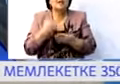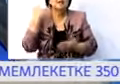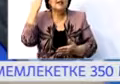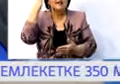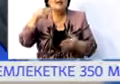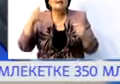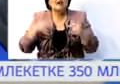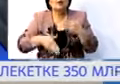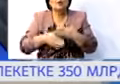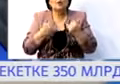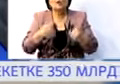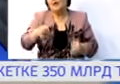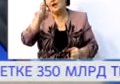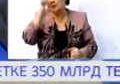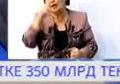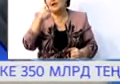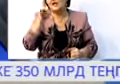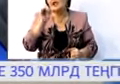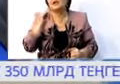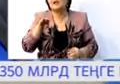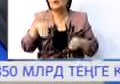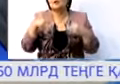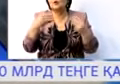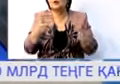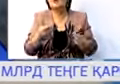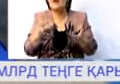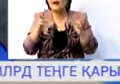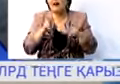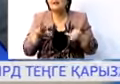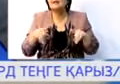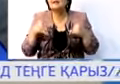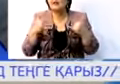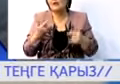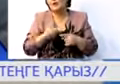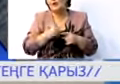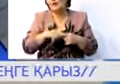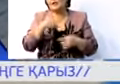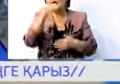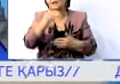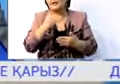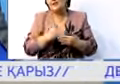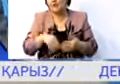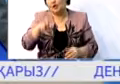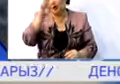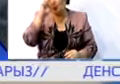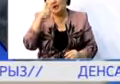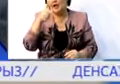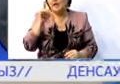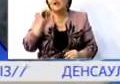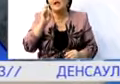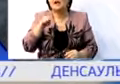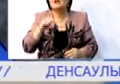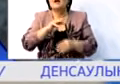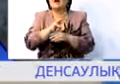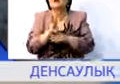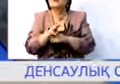нақты көмек ретінде мемлекеттік гранттар ұсыну нысанында қарастырылған. Осы бағдарламалардың мемлекеттік грантты қаржыландыру